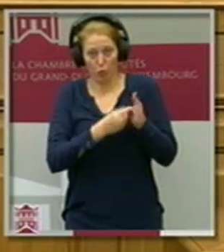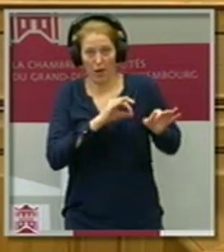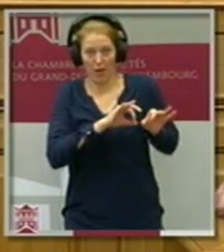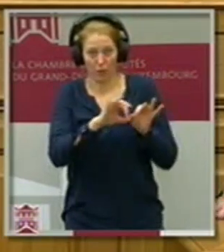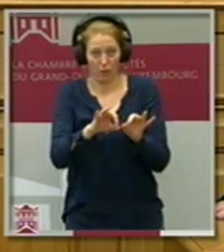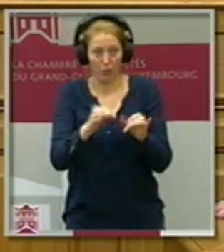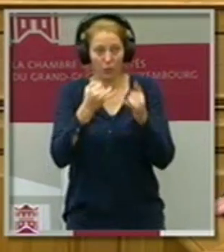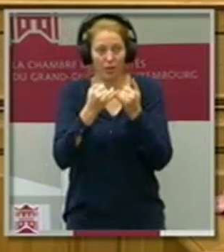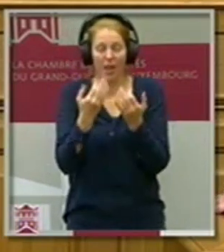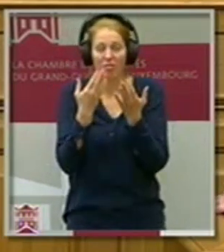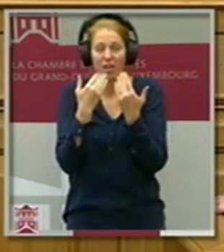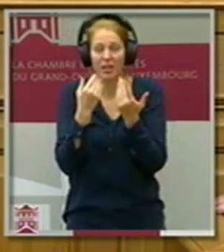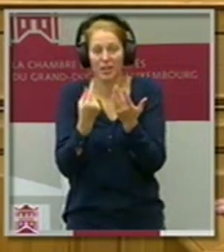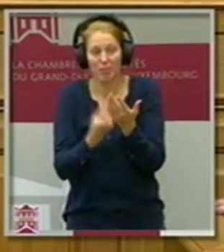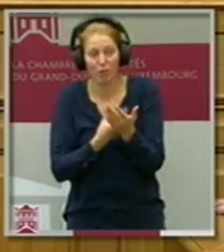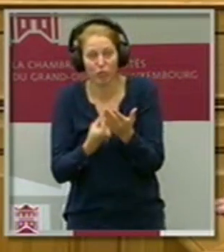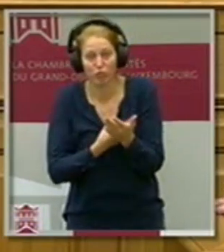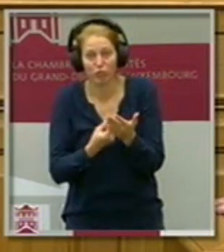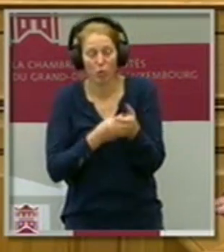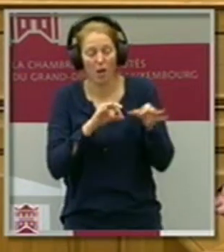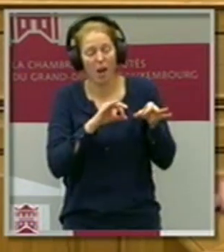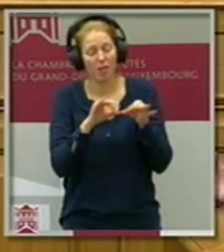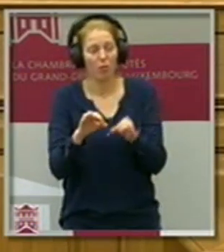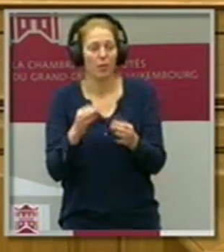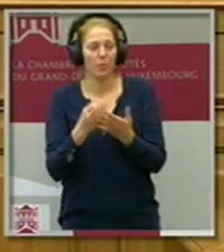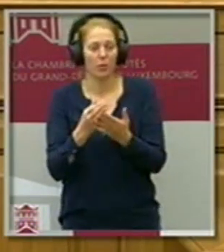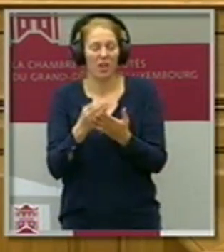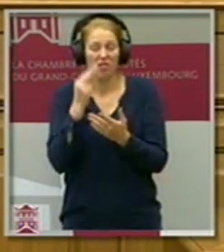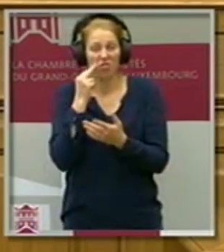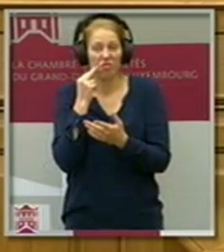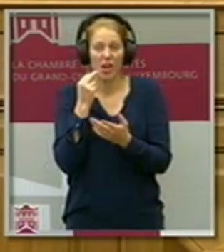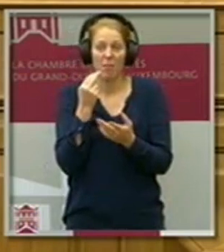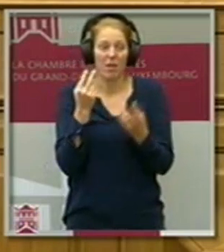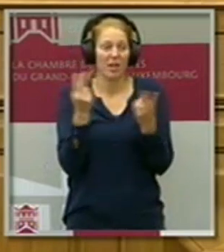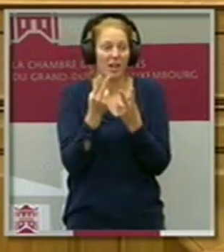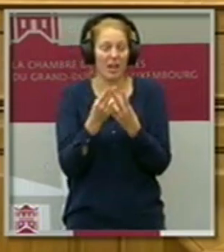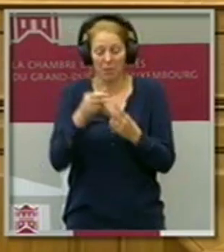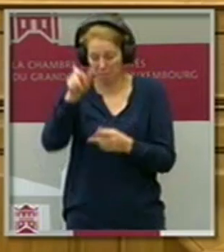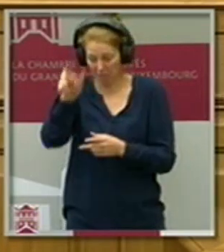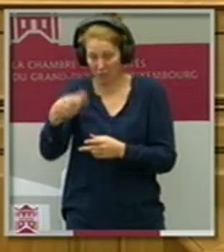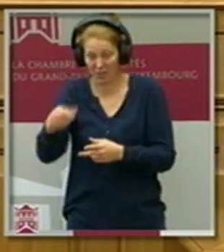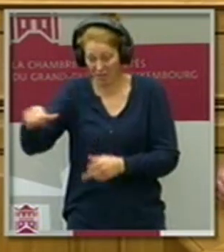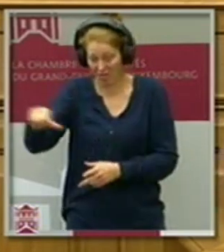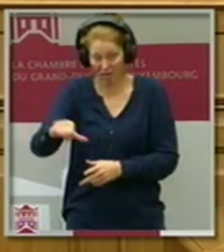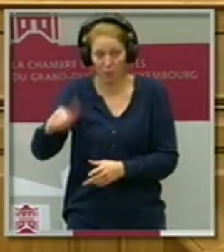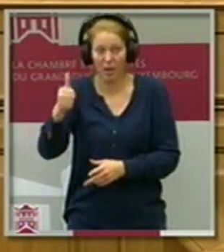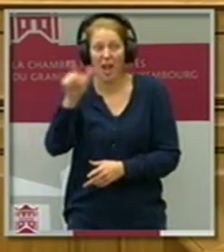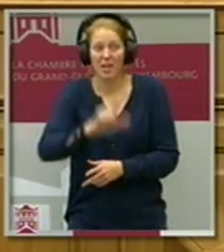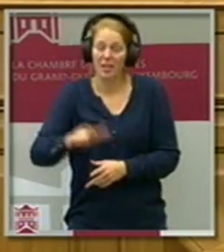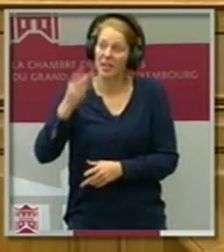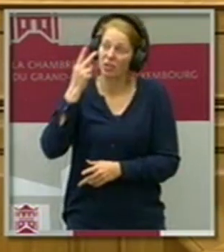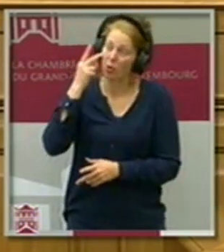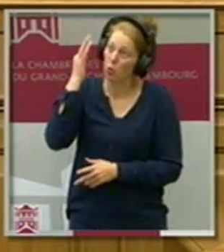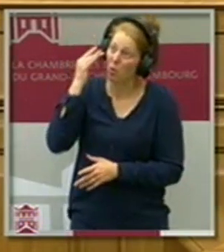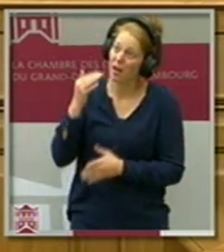wir eine Klimasteuer auf den Akzisen angefangen. Mit den Leuten dabei sind die Tanke gehen. Ich meine, wenn die Leute tanken, dann geben da so viel